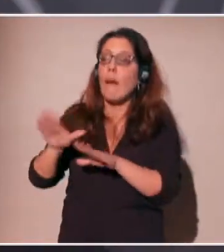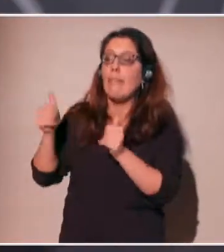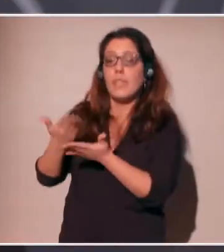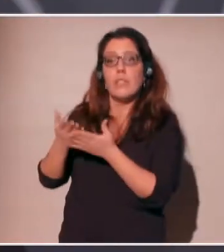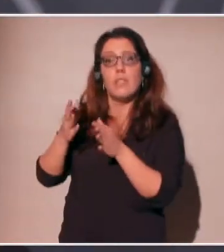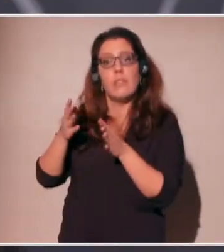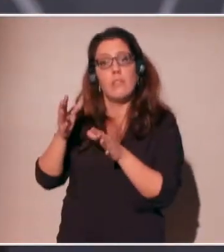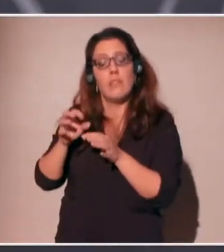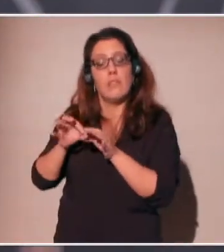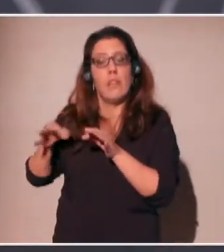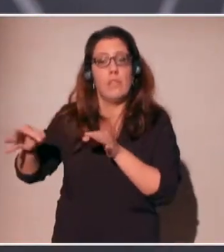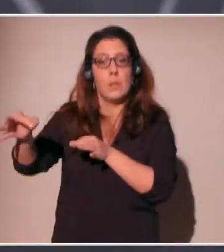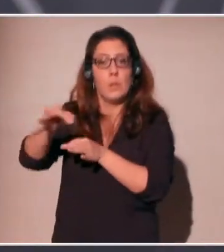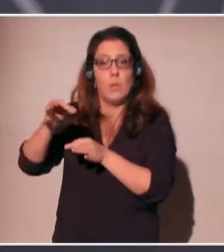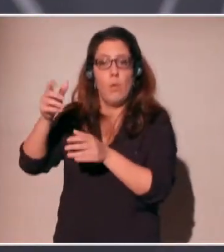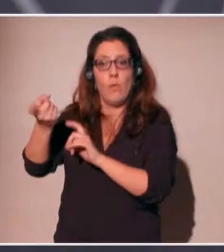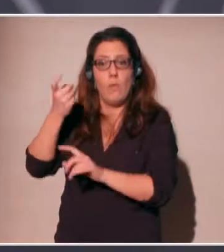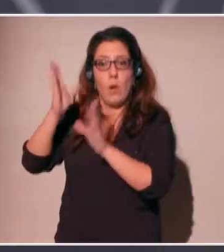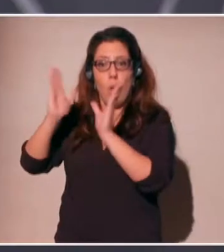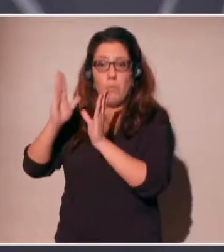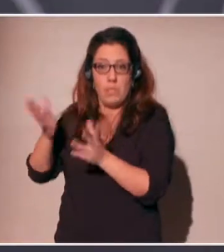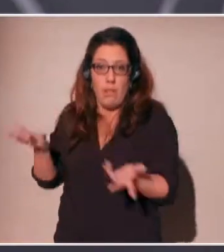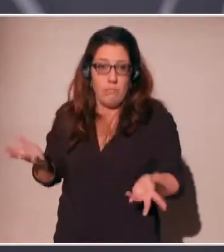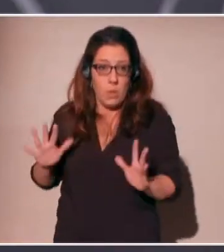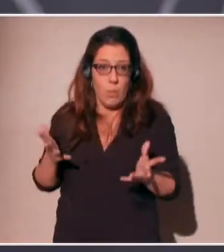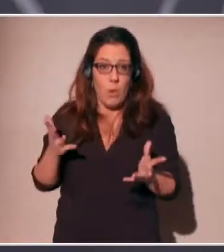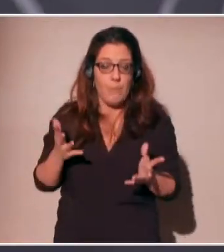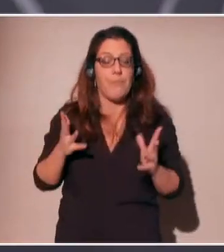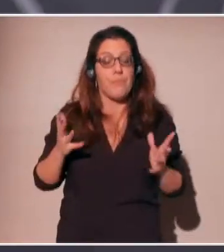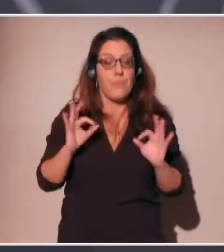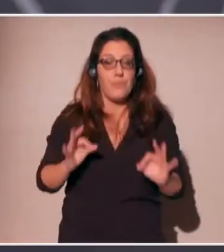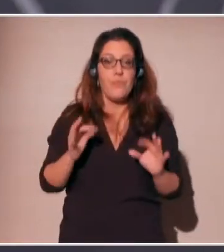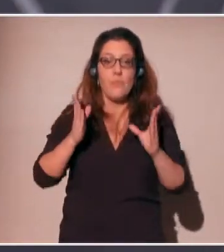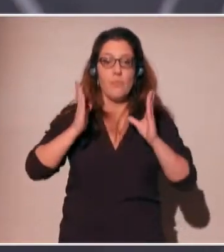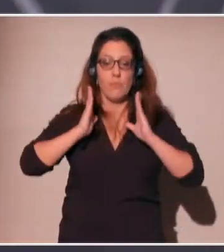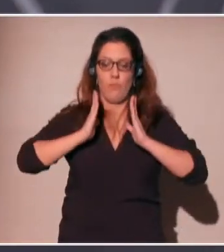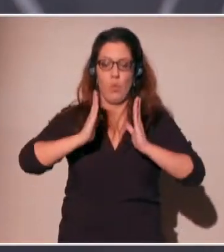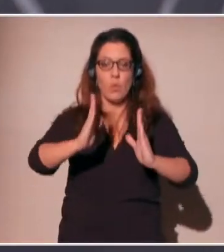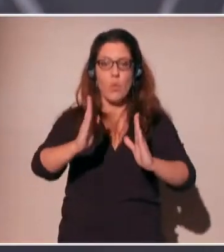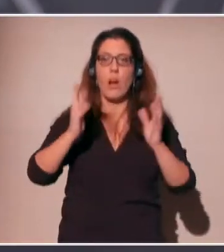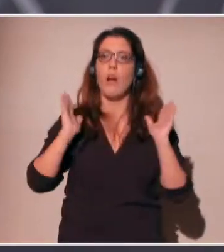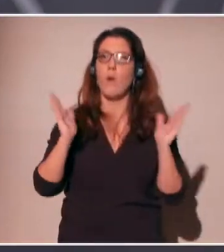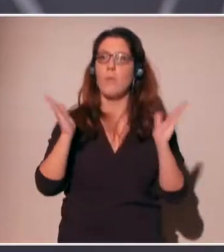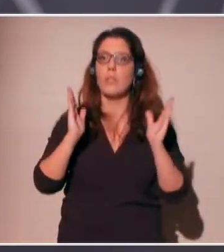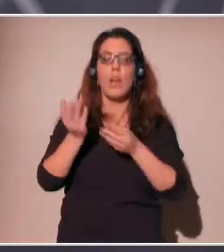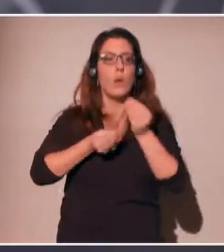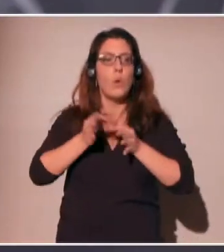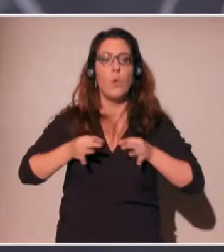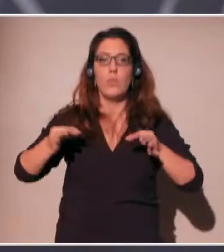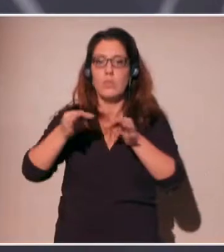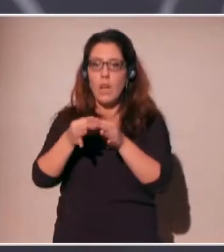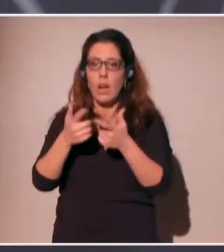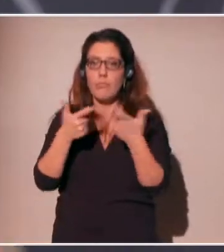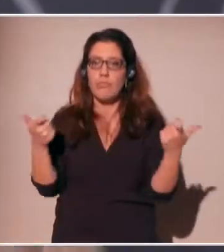du coup, des capteurs que l'on a installés dans les salles, dans les corridors des hôpitaux, pour que les